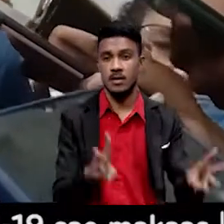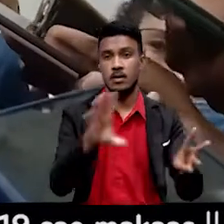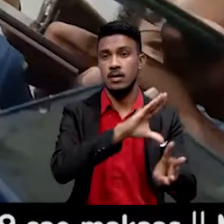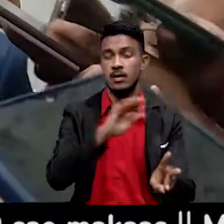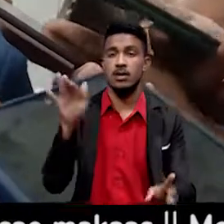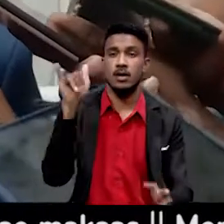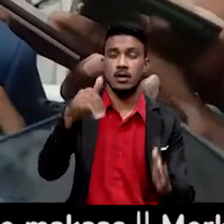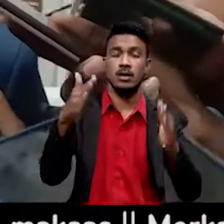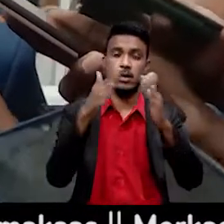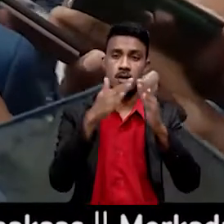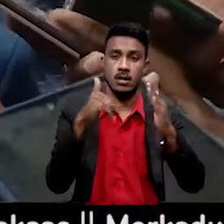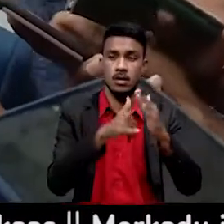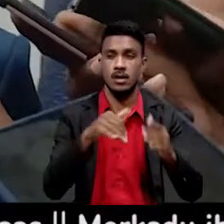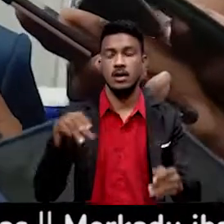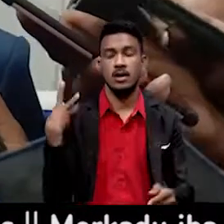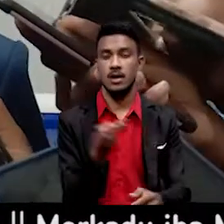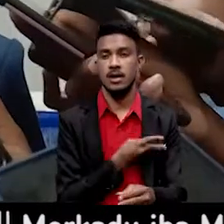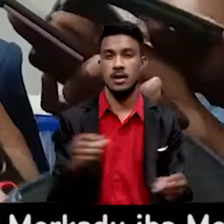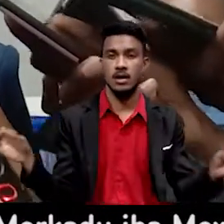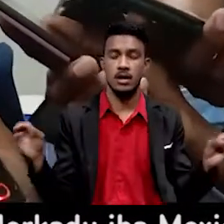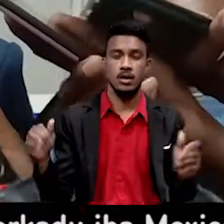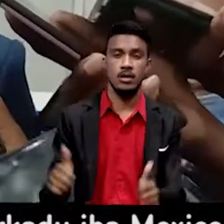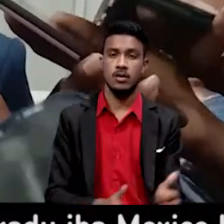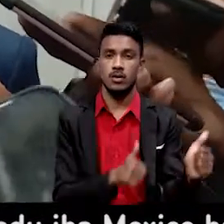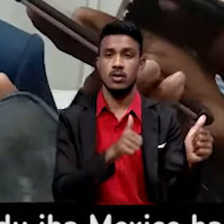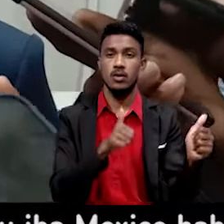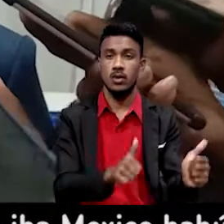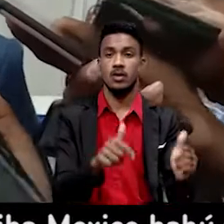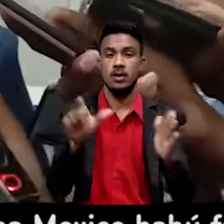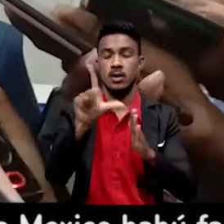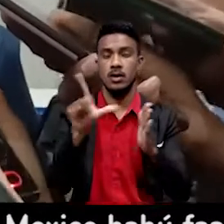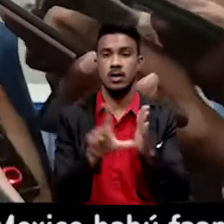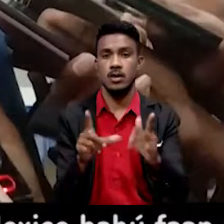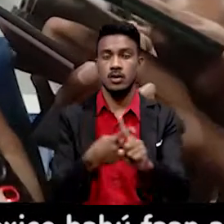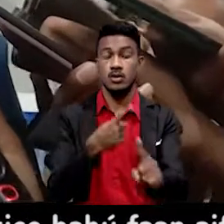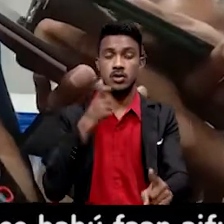serius kita lah ya clear dekret tuh nembak saya sebagai gubernur kata